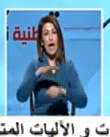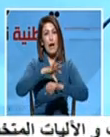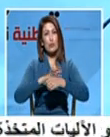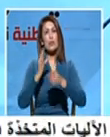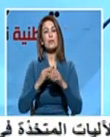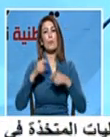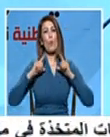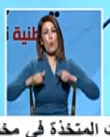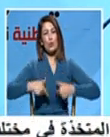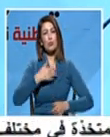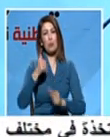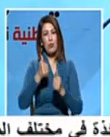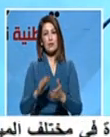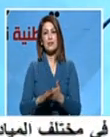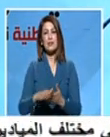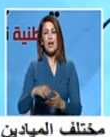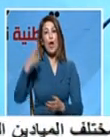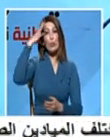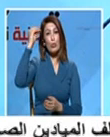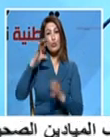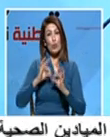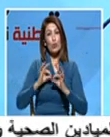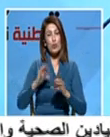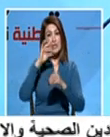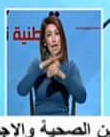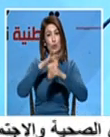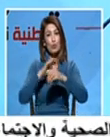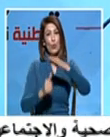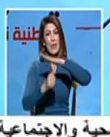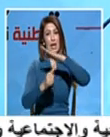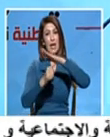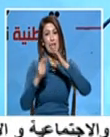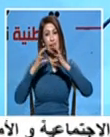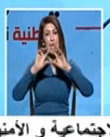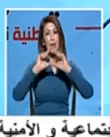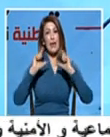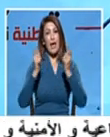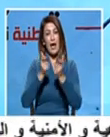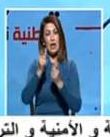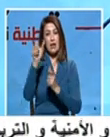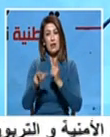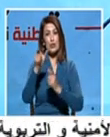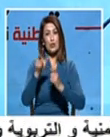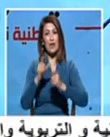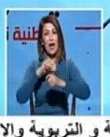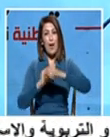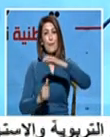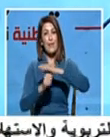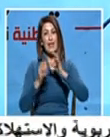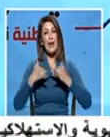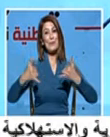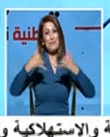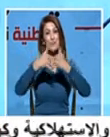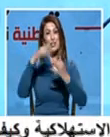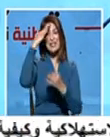معنا الدكتور سليم بن صالح وهو رئيس الهيئة الوطنية لعمادة الأطباء أو المجلس الوطني لعمادة